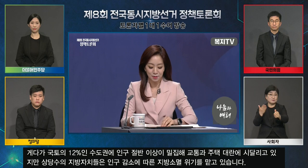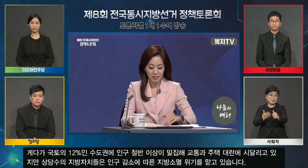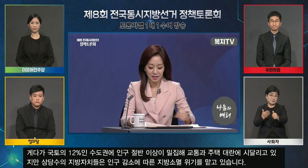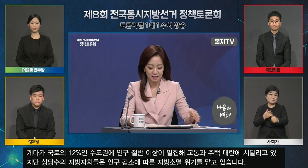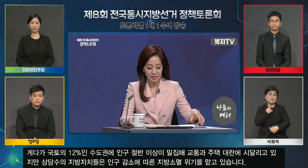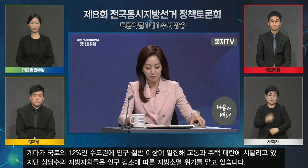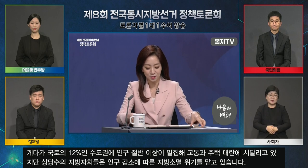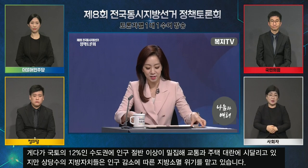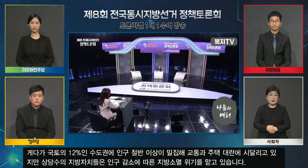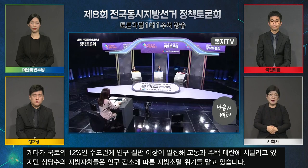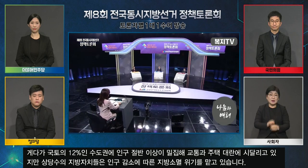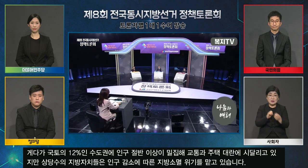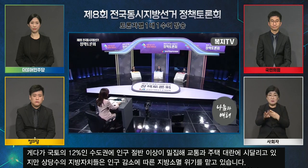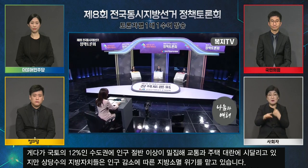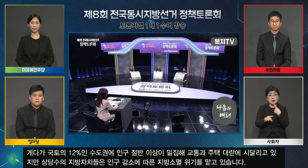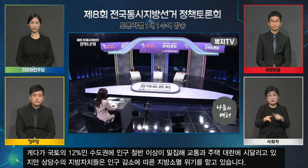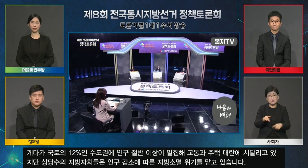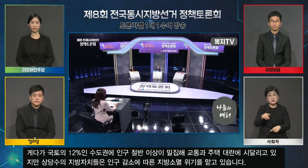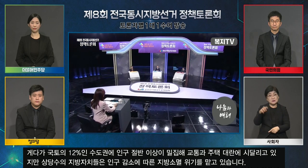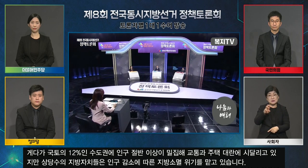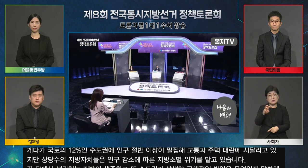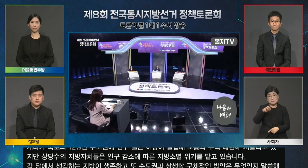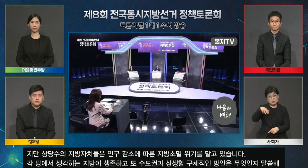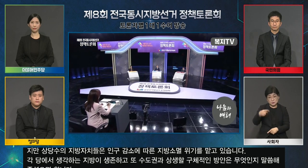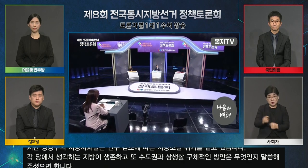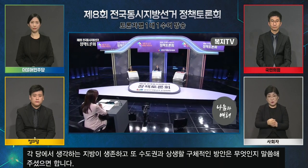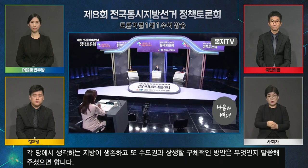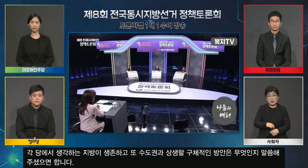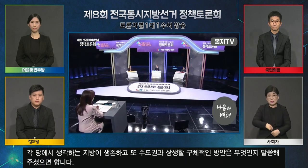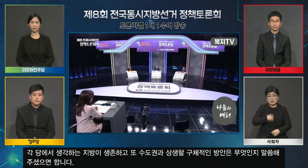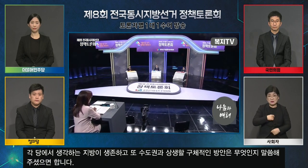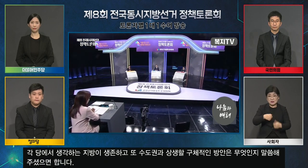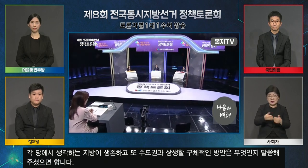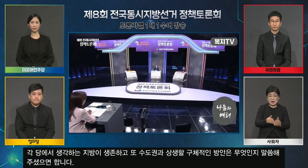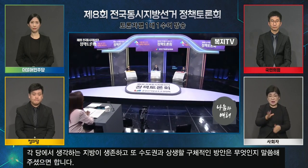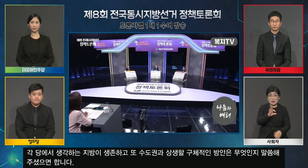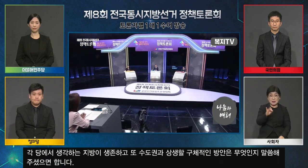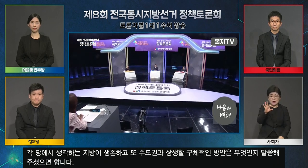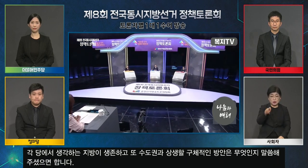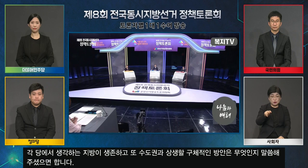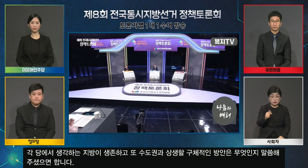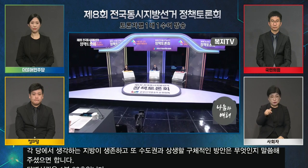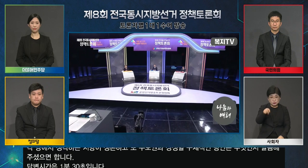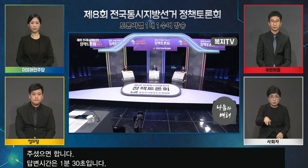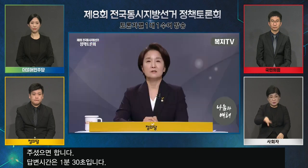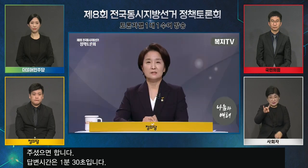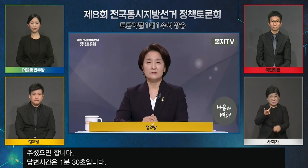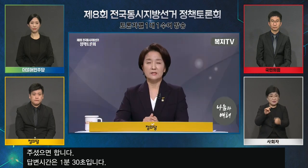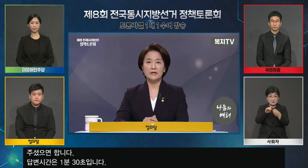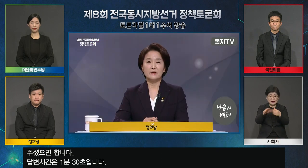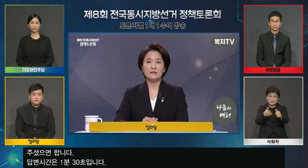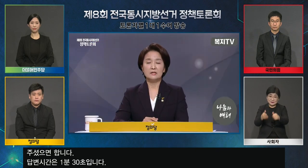답변 시간은 1분 30초입니다. 정의당 이윤주 원내수석부대표 답변해 주시죠.